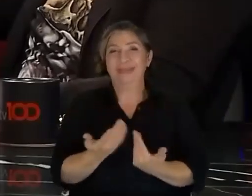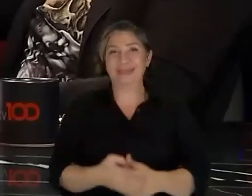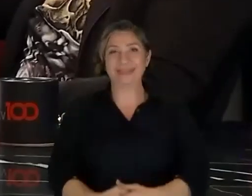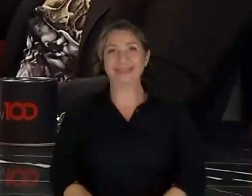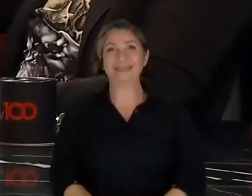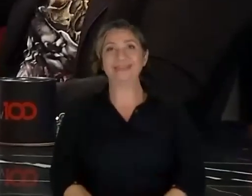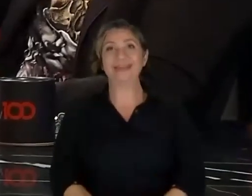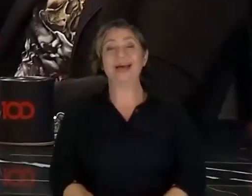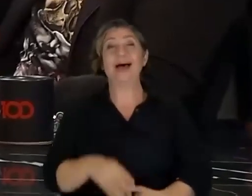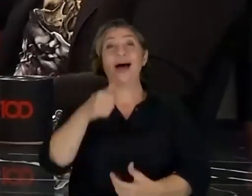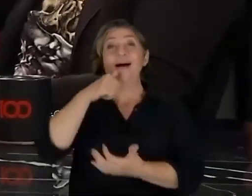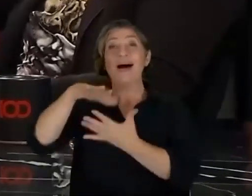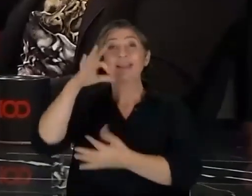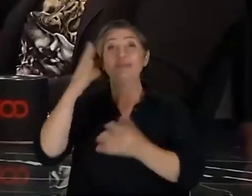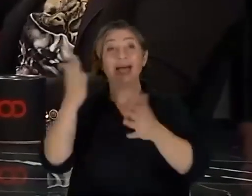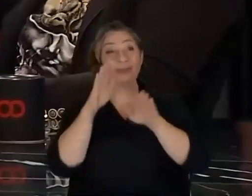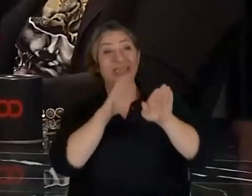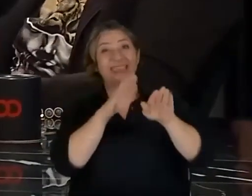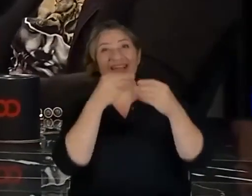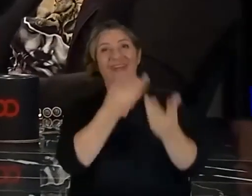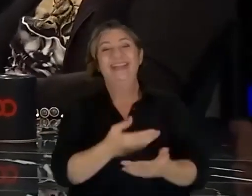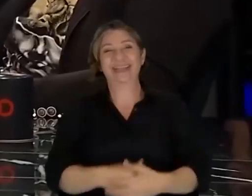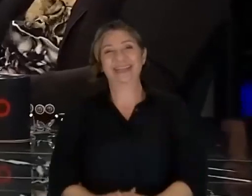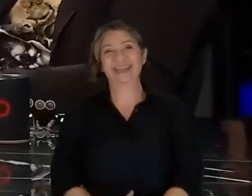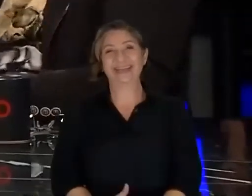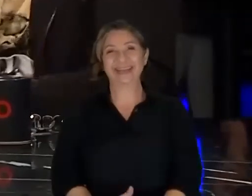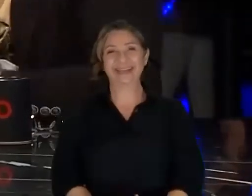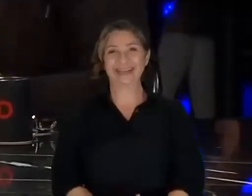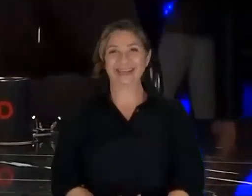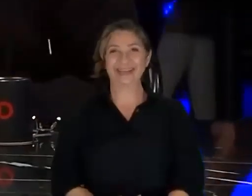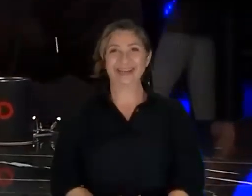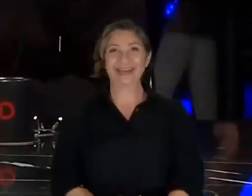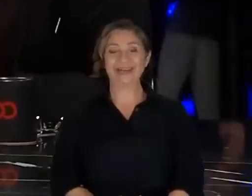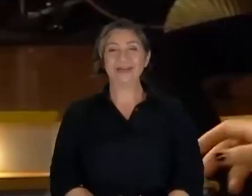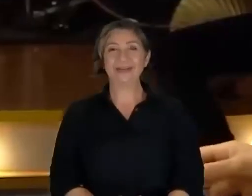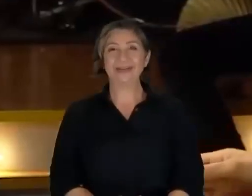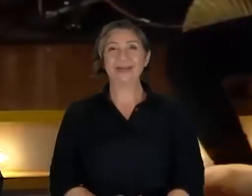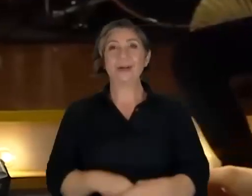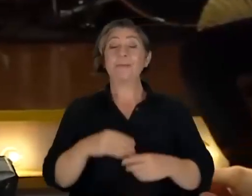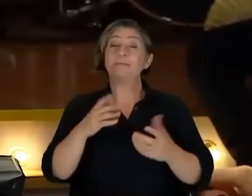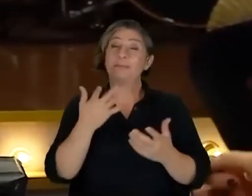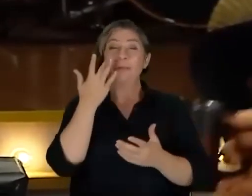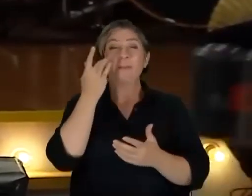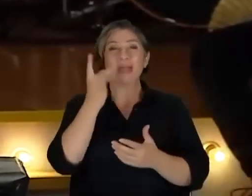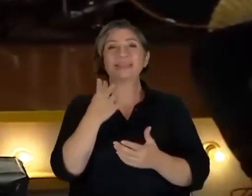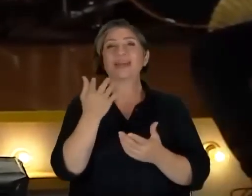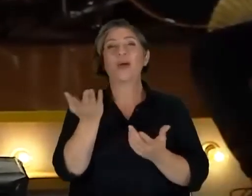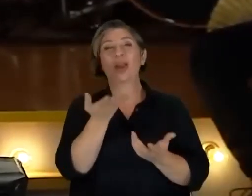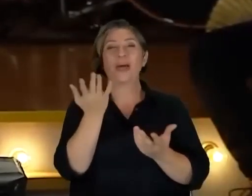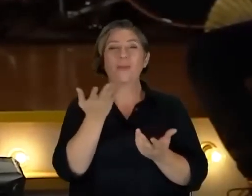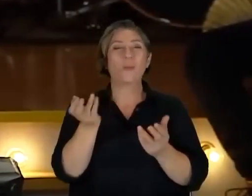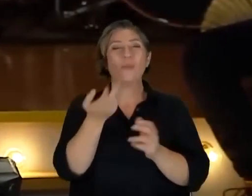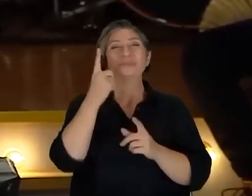kahretmeyeyim. Adamlar daha çok destek verdi bana. Hayır bir kere belli ki böyle sudan süpürden